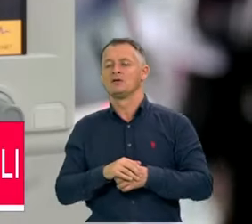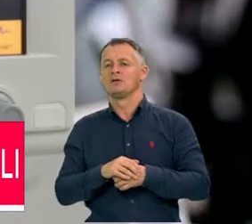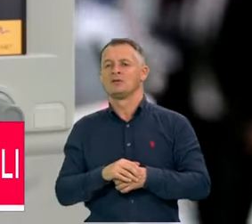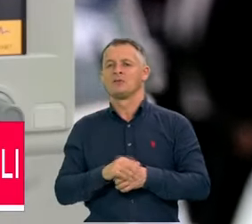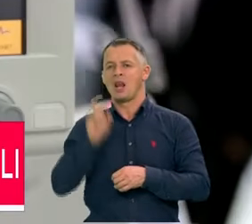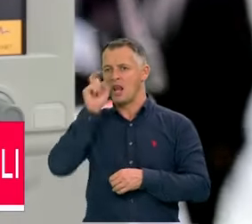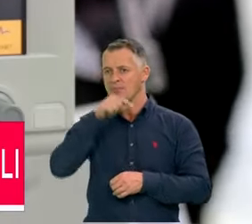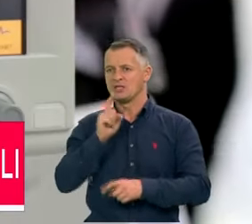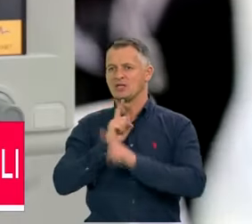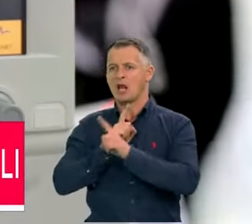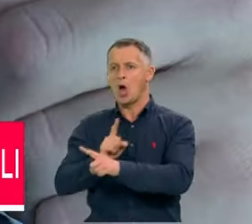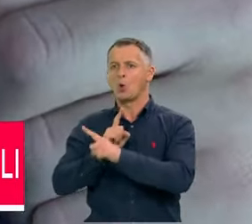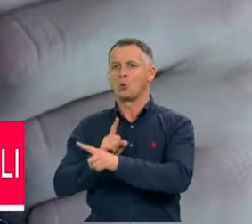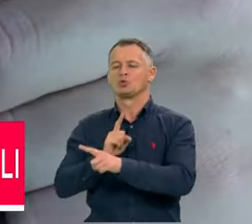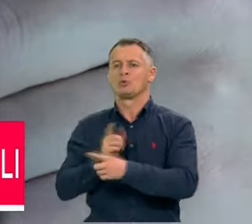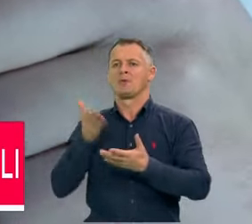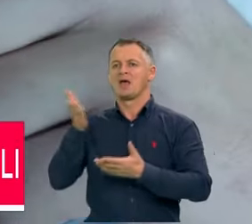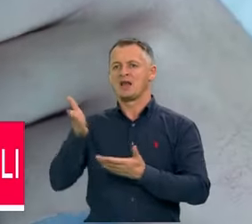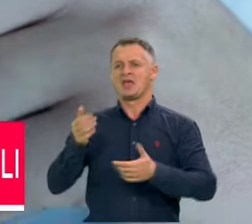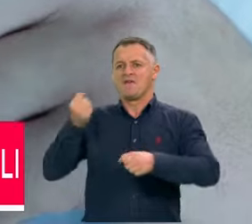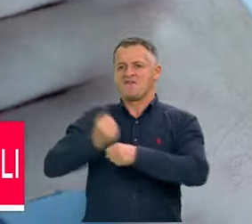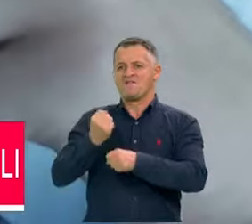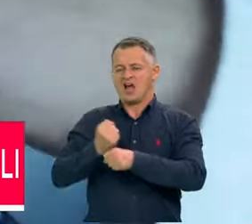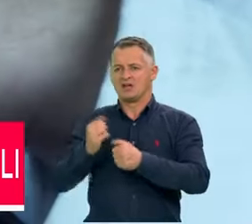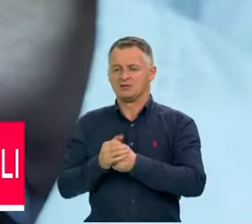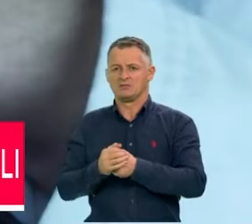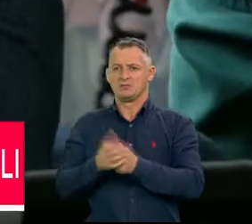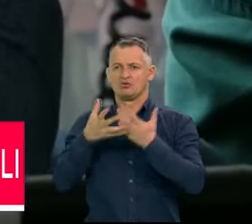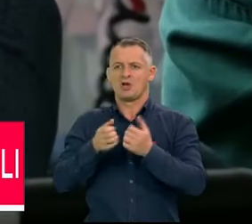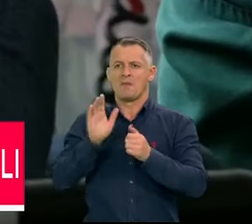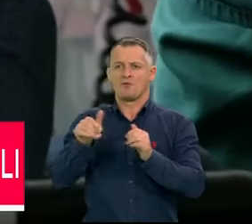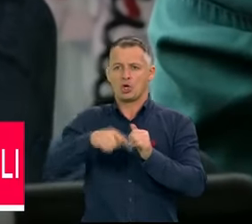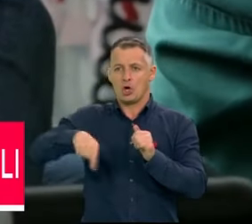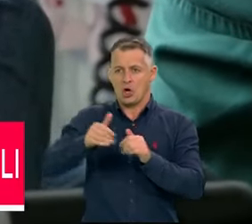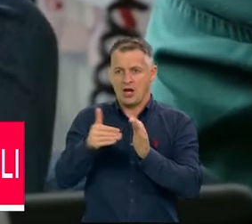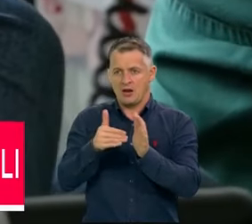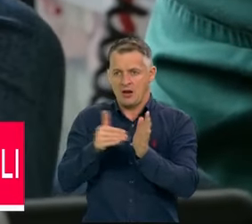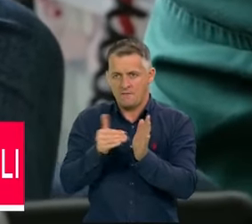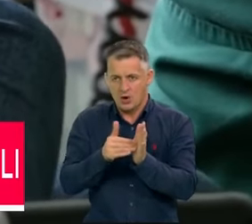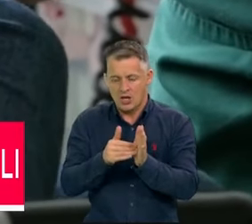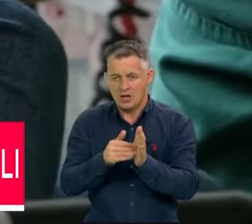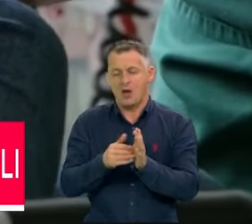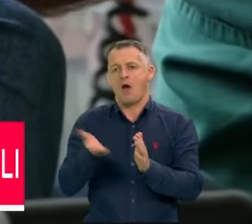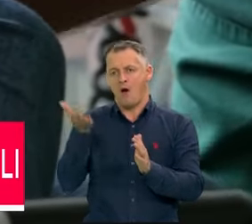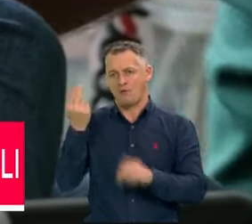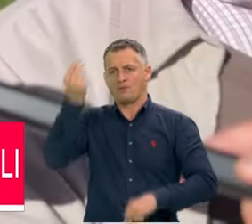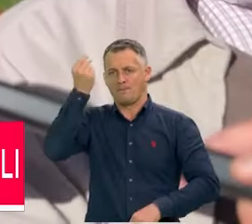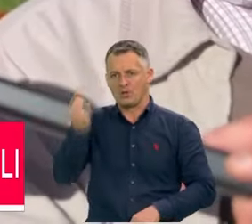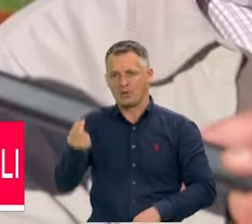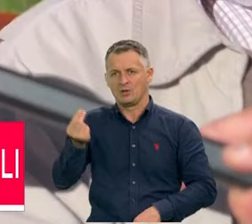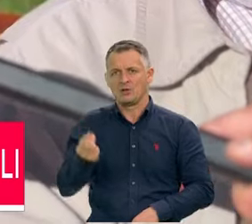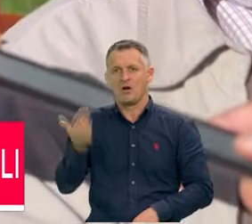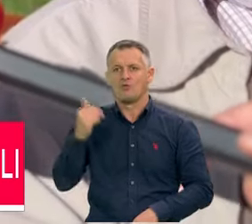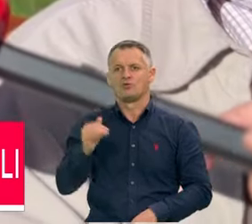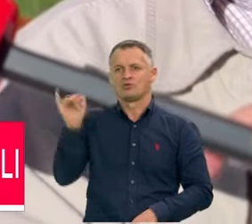la mă rog cursurile care le fac la ce am avut noi nevoie a fost bine Adică am fost Na am fost de astea